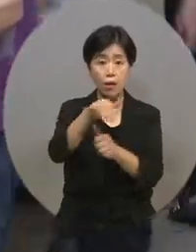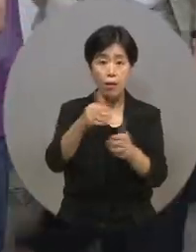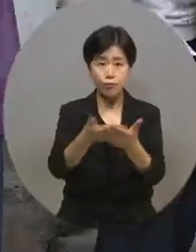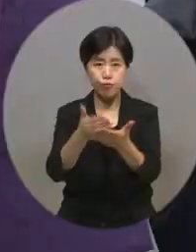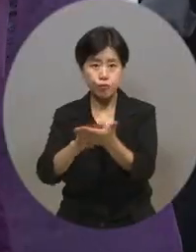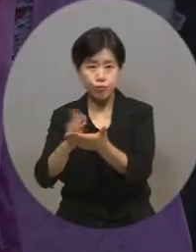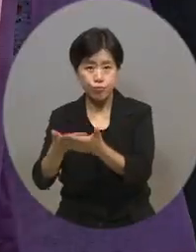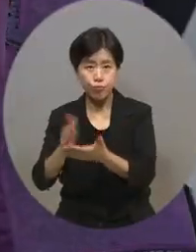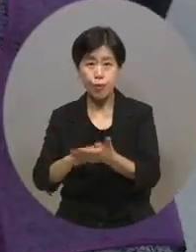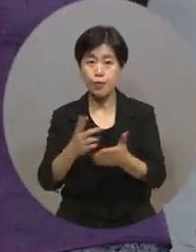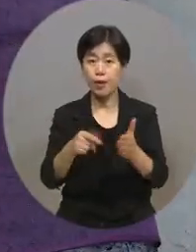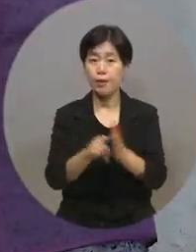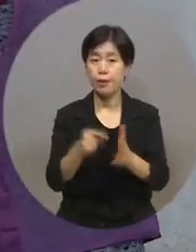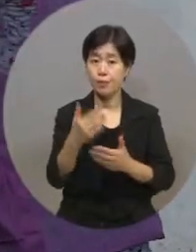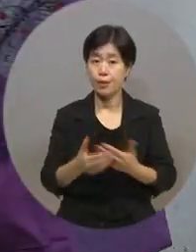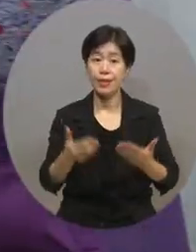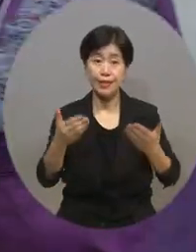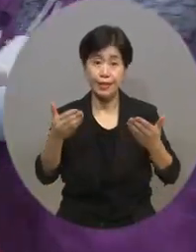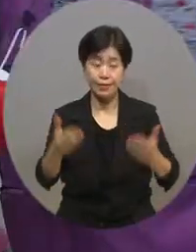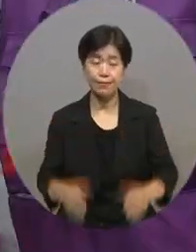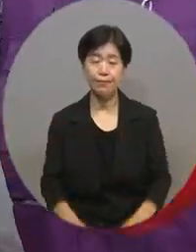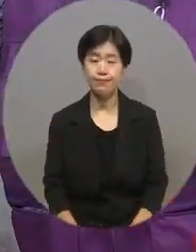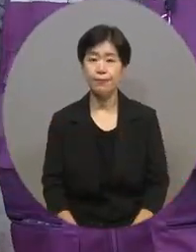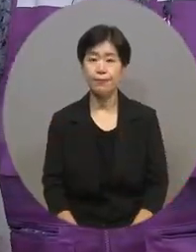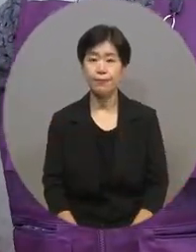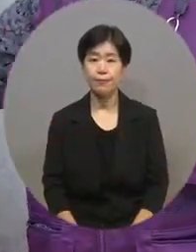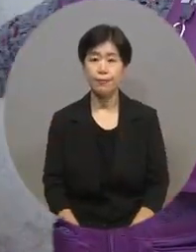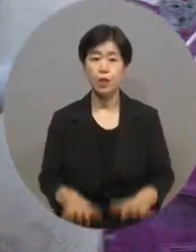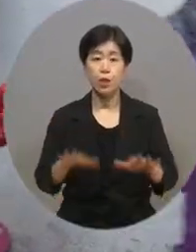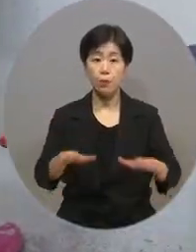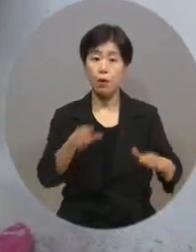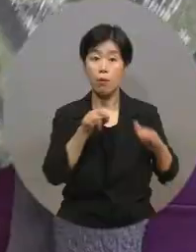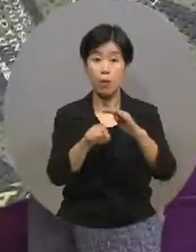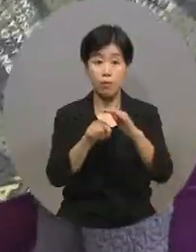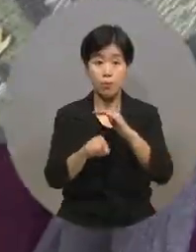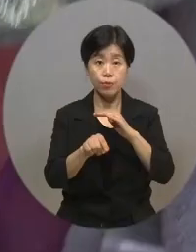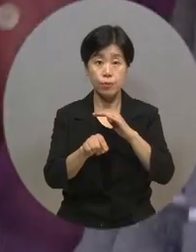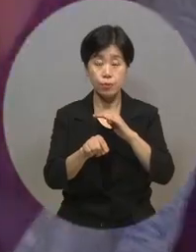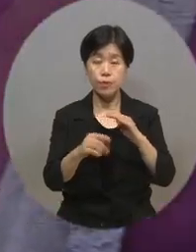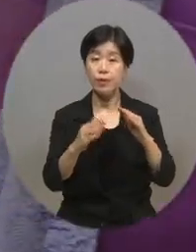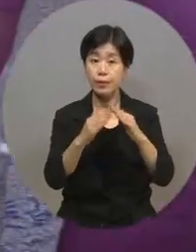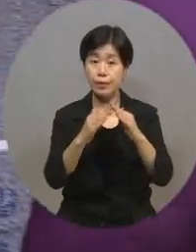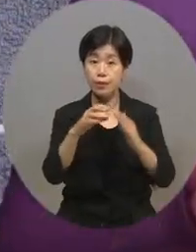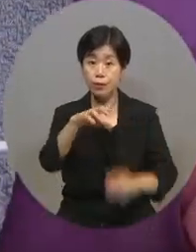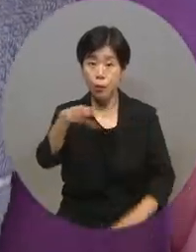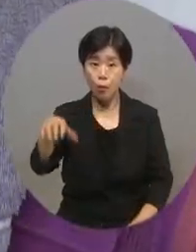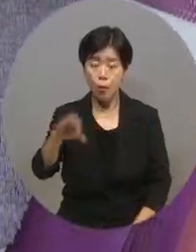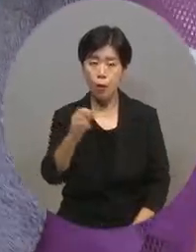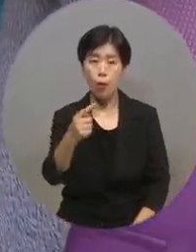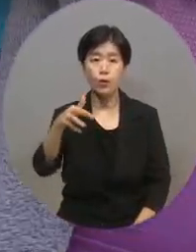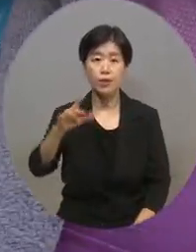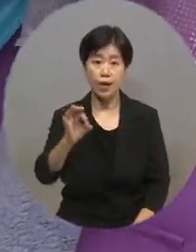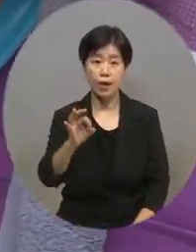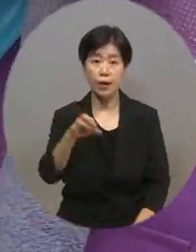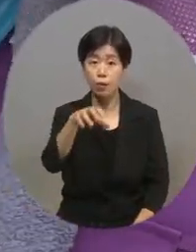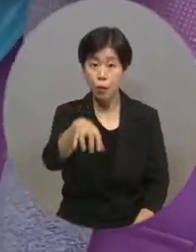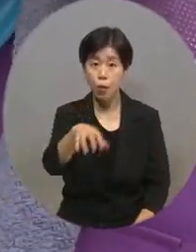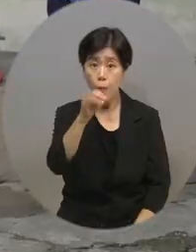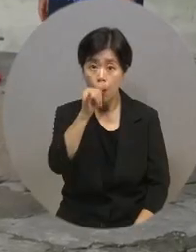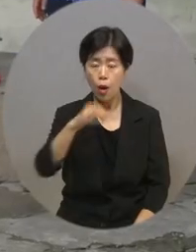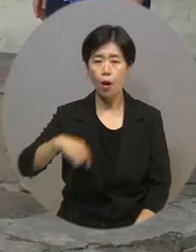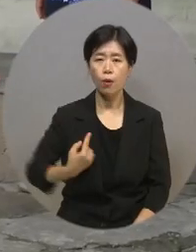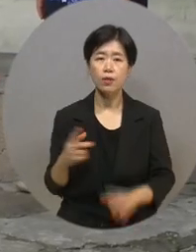찾아 봉사활동을 실시했습니다. 이번에 방문한 가구는 청원구 오창읍에 위치한 독거